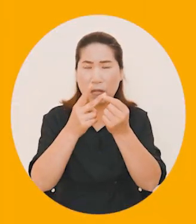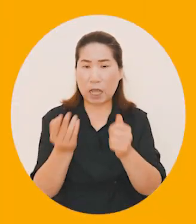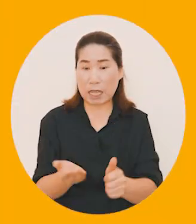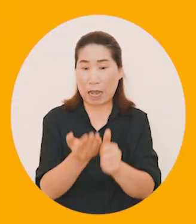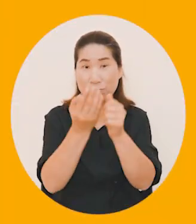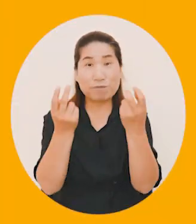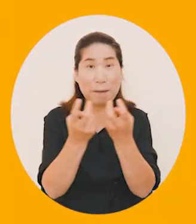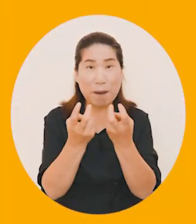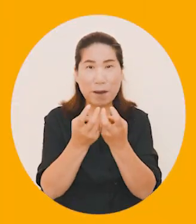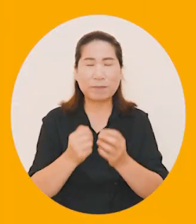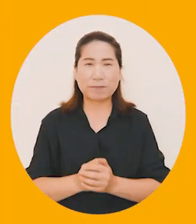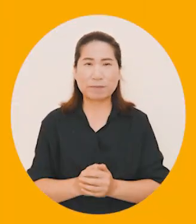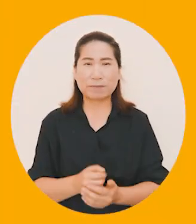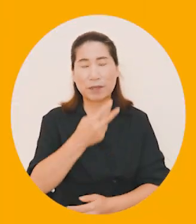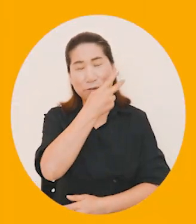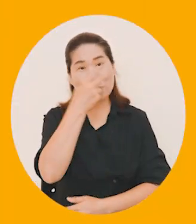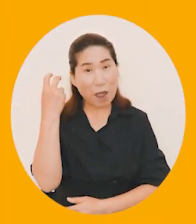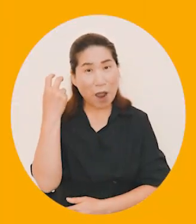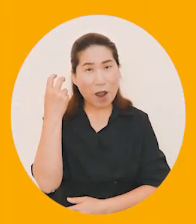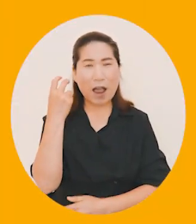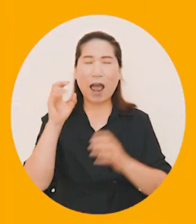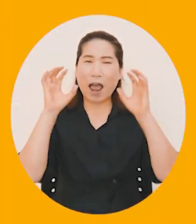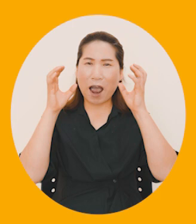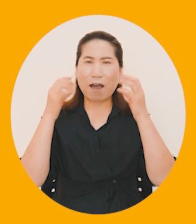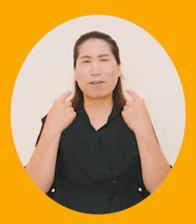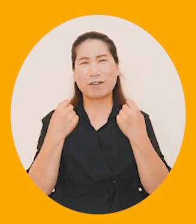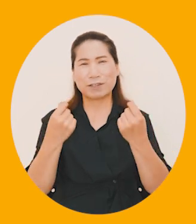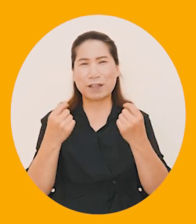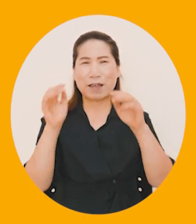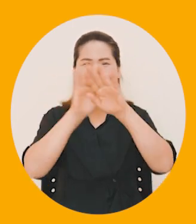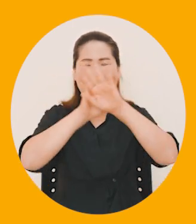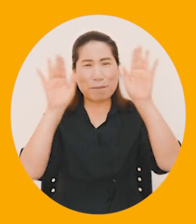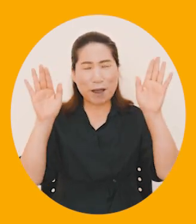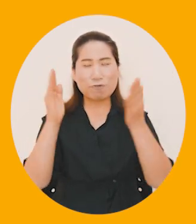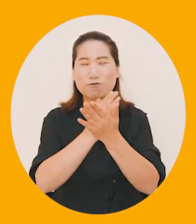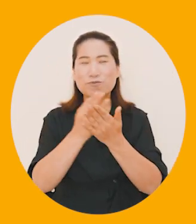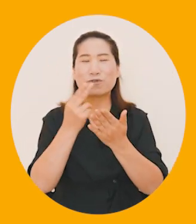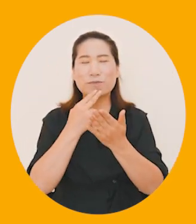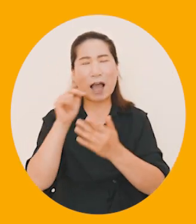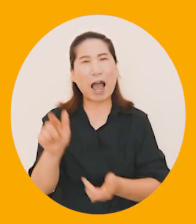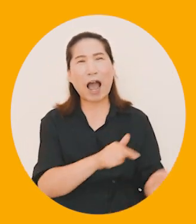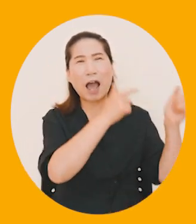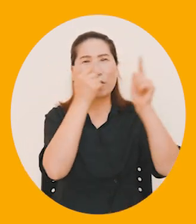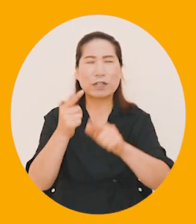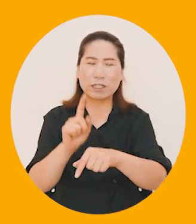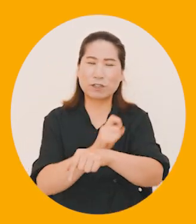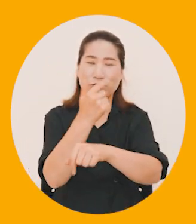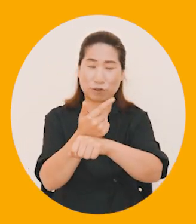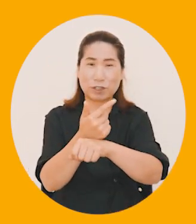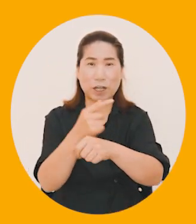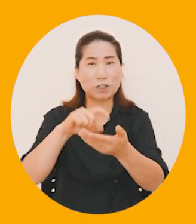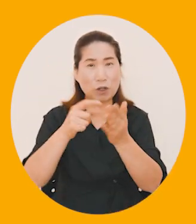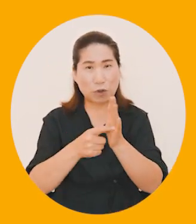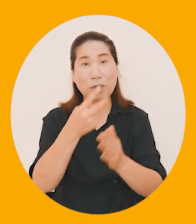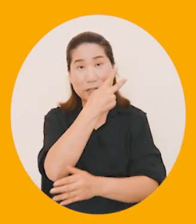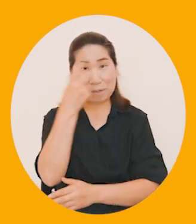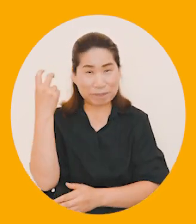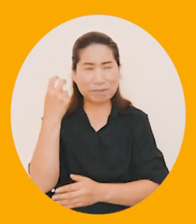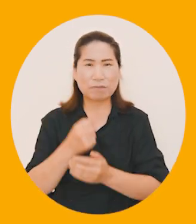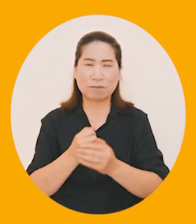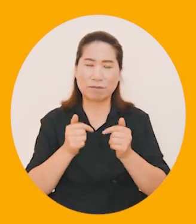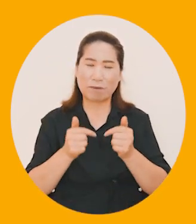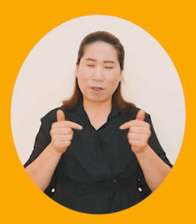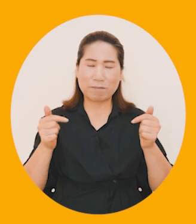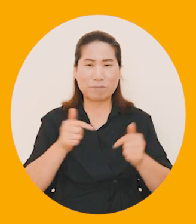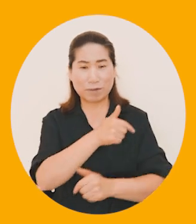양육 방법. 수면. 아기는 여전히 낮과 밤의 구분 없이 하루 중 약 16시간 정도 잠을 잡니다.